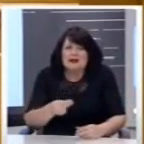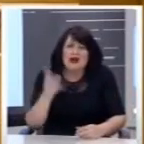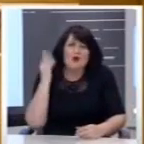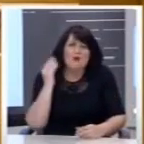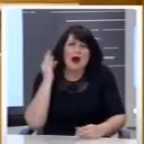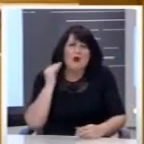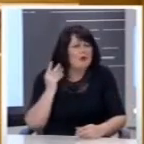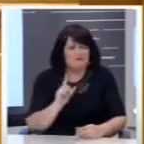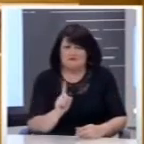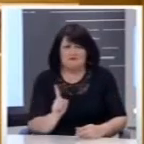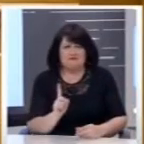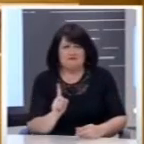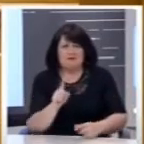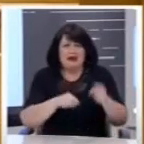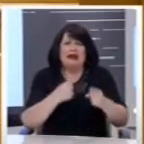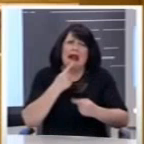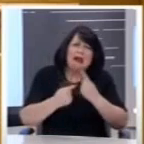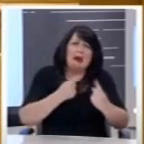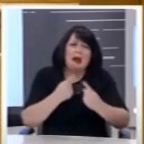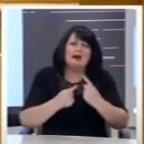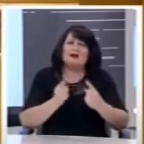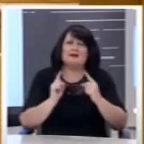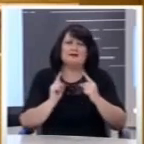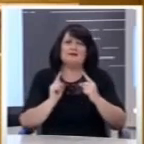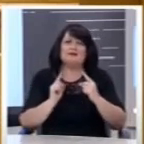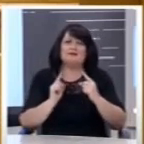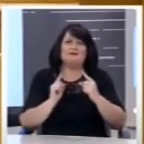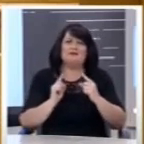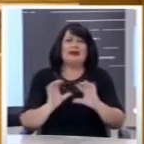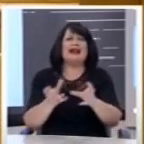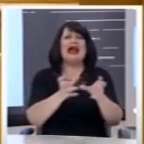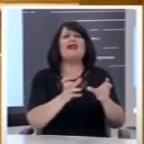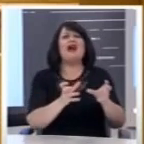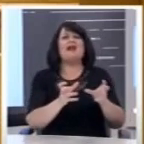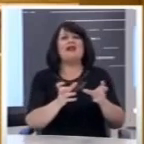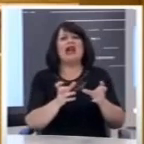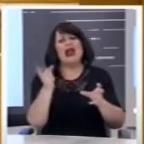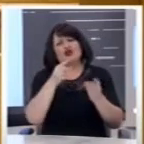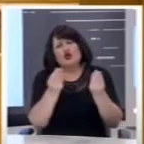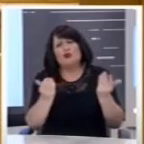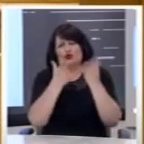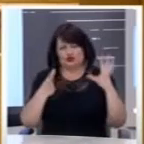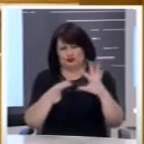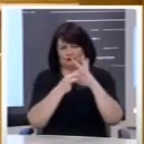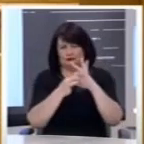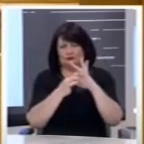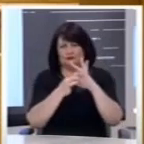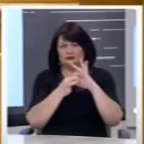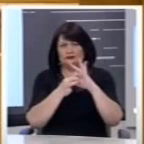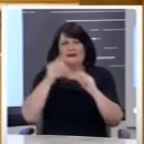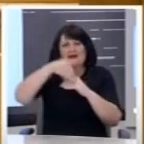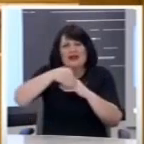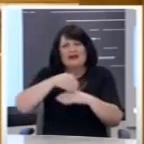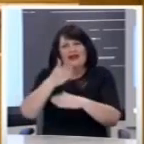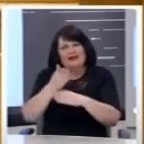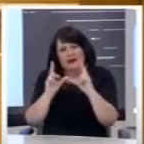συγκεκριμένους καλοθελητές που έχουν άλλου είδους σχέσεις με κανάλια που αφορούν το Κυπριακό και οι οποίοι συναντιόντουσαν τα βραδινά